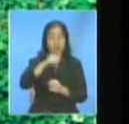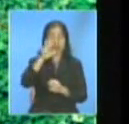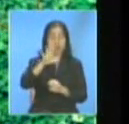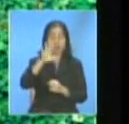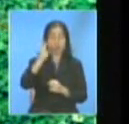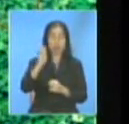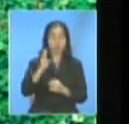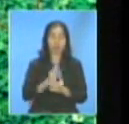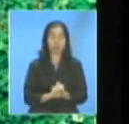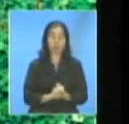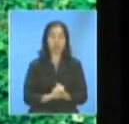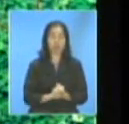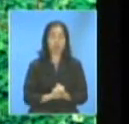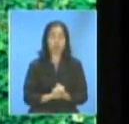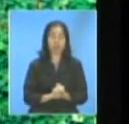161847/5627ลง